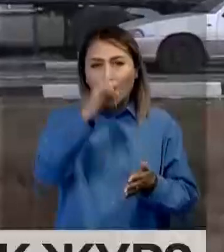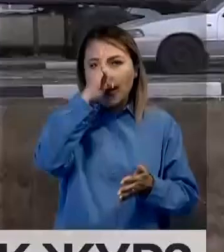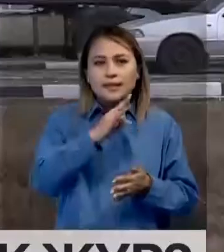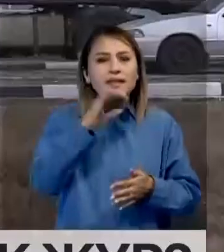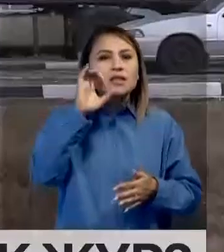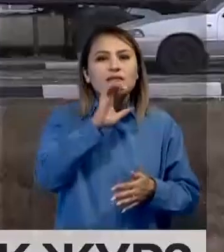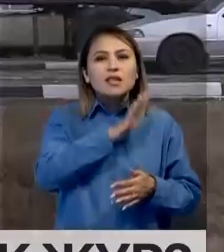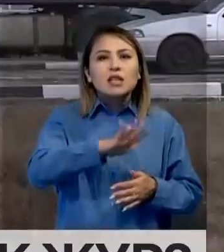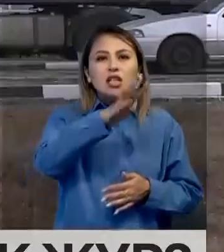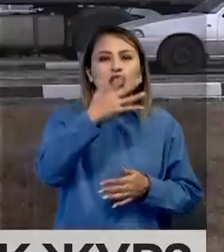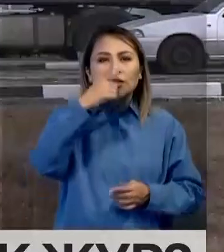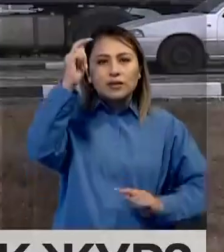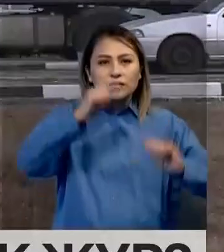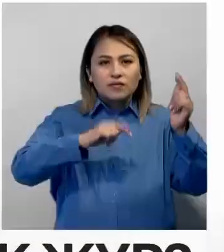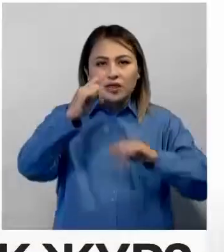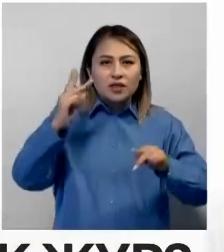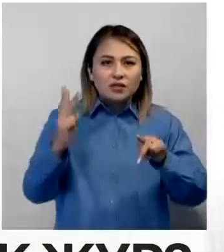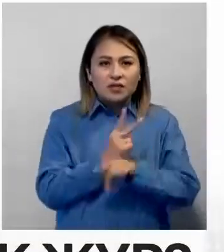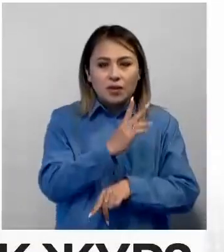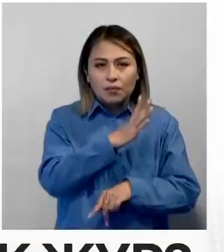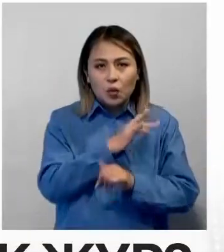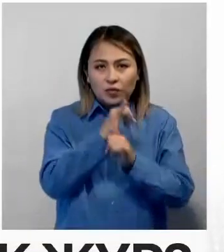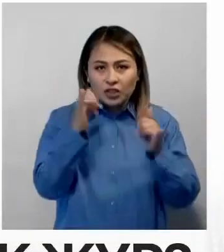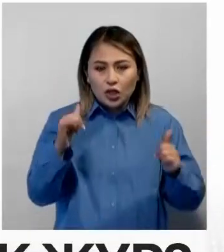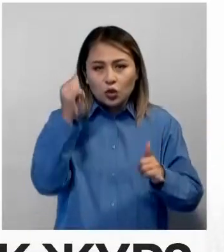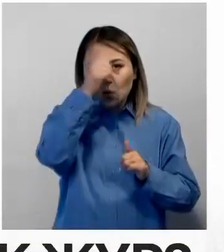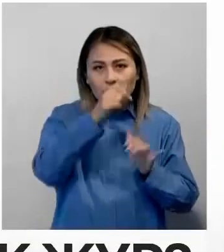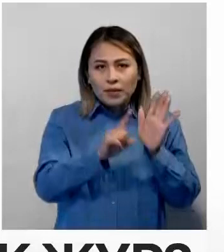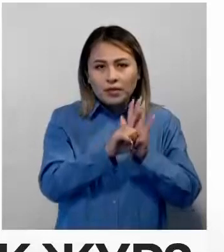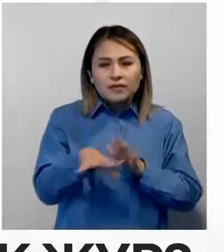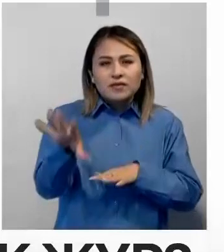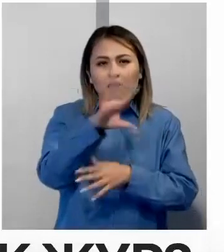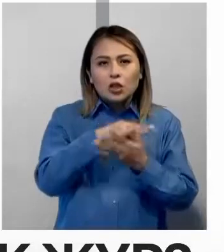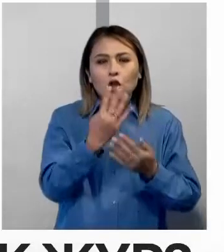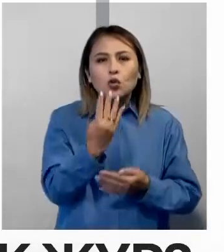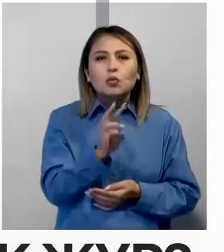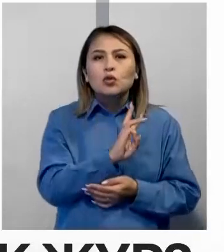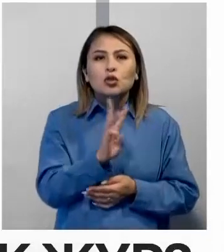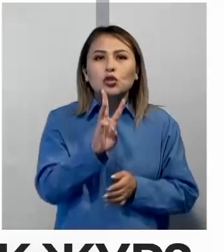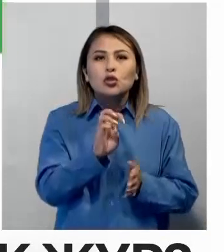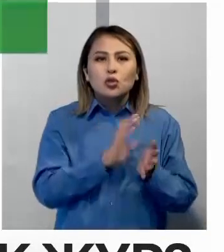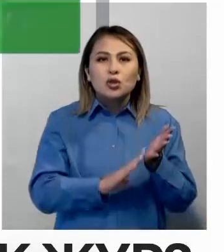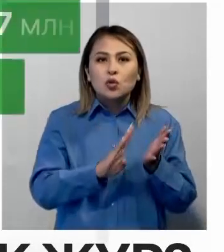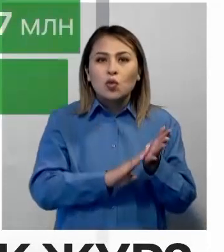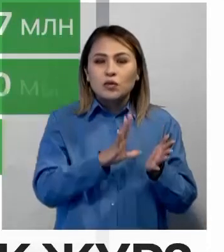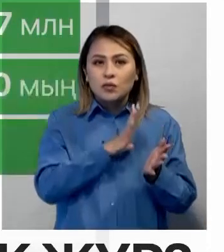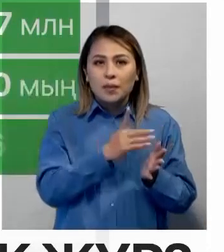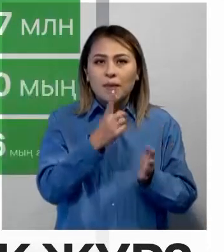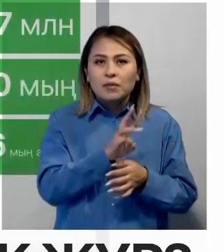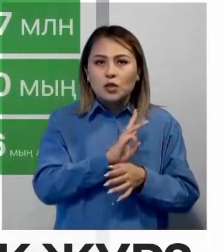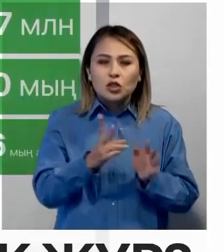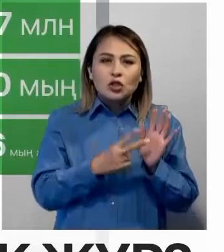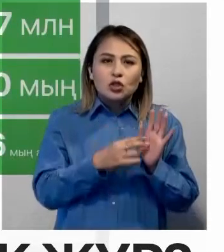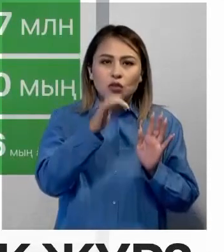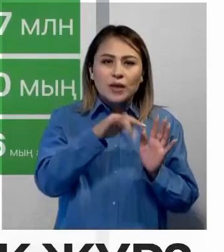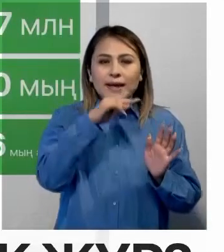солтүстік шекарадан өткен шетелдіктер саны 2 есеге артқан. Жыл басынан бері елге барлығы 4 миллион 399 мың шетелдік келді. Оның 1 миллион 700 мың